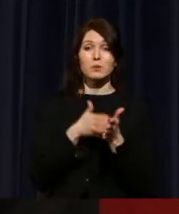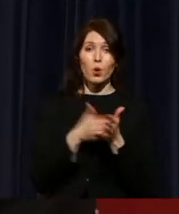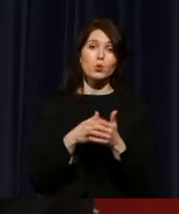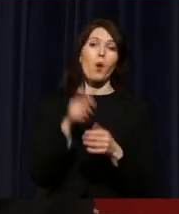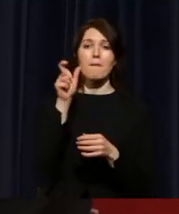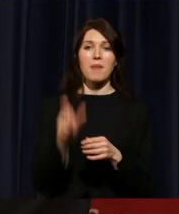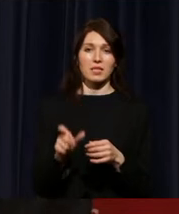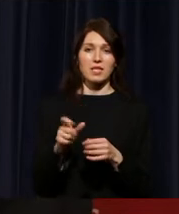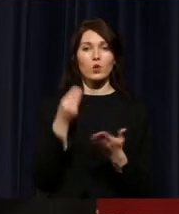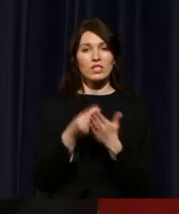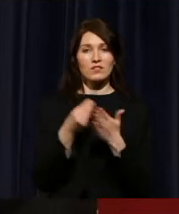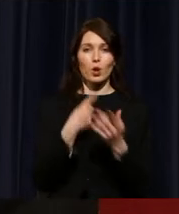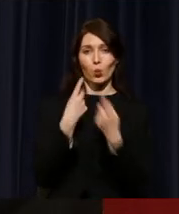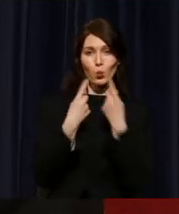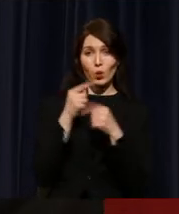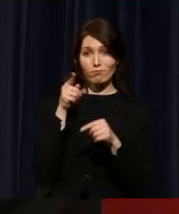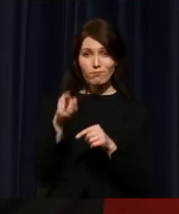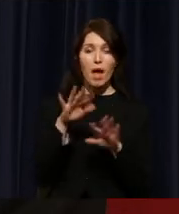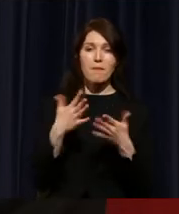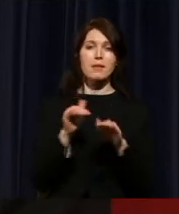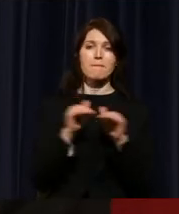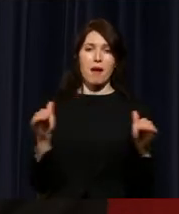un ar viņu runājoties, bet, protams, ka pamata ir šīs